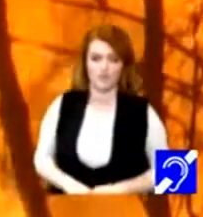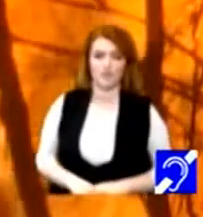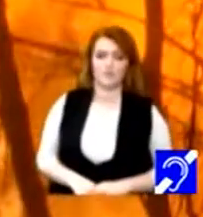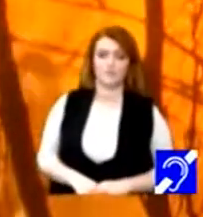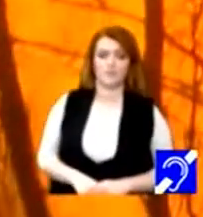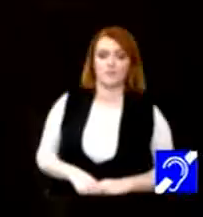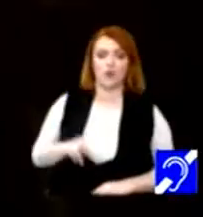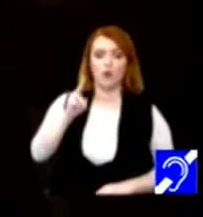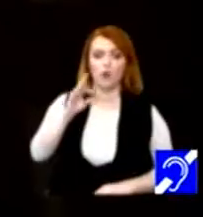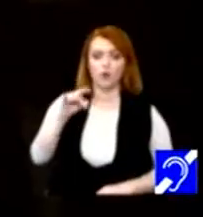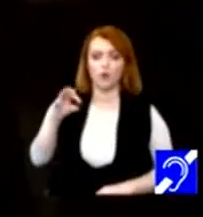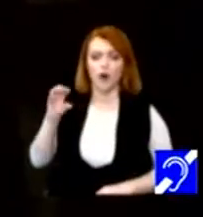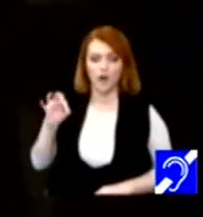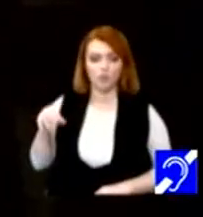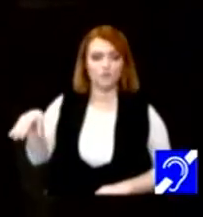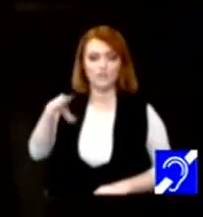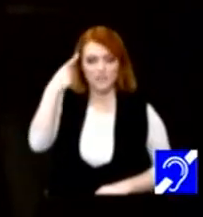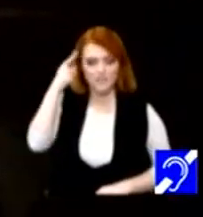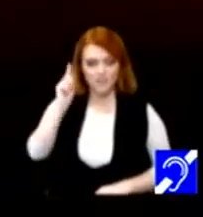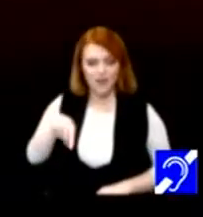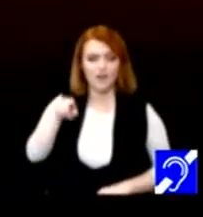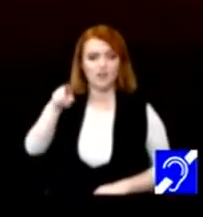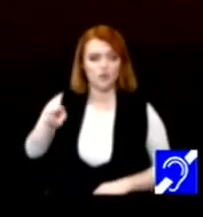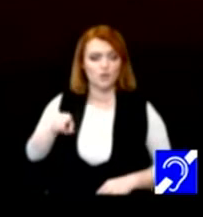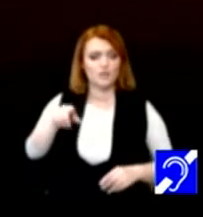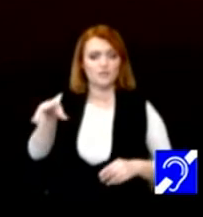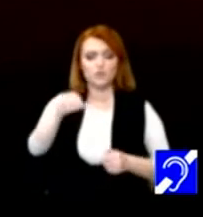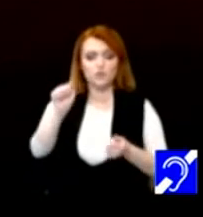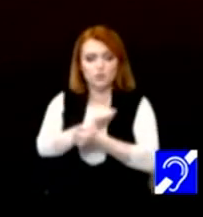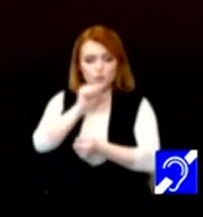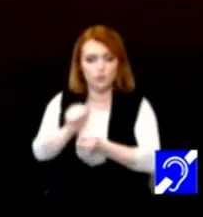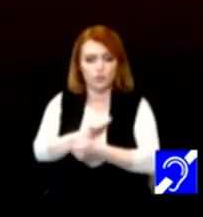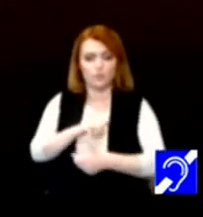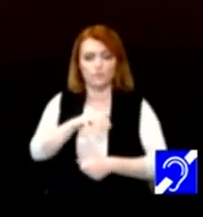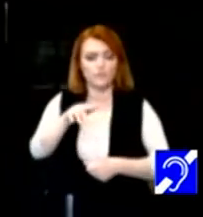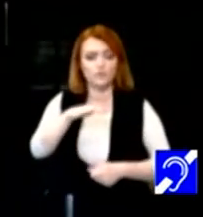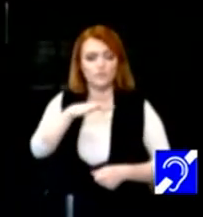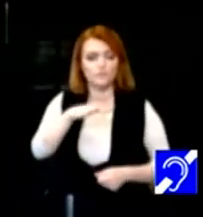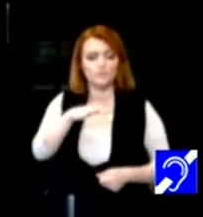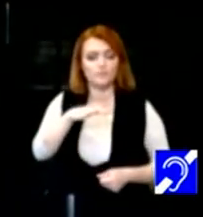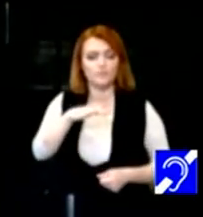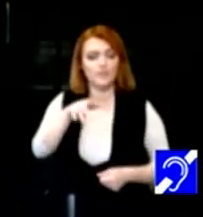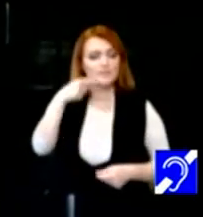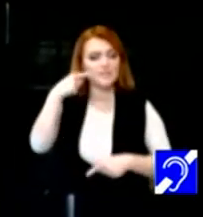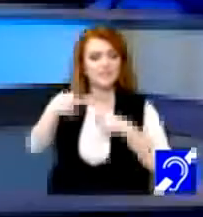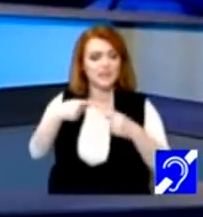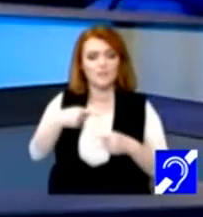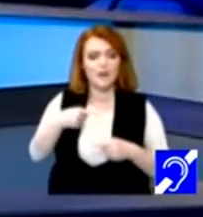Unite, Colorado, un stat cunoscut pentru regiunile sale aride, se confruntă de mai mulți ani cu o secetă fără